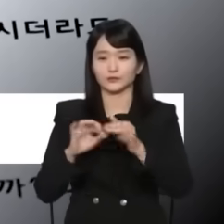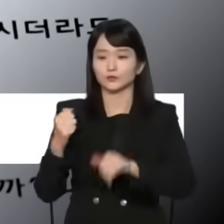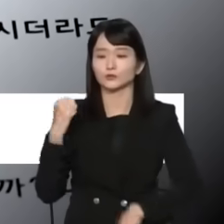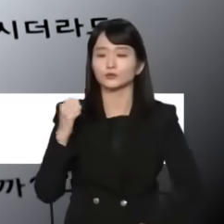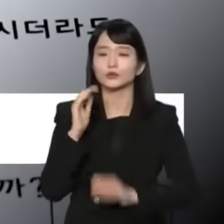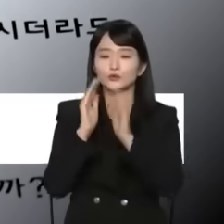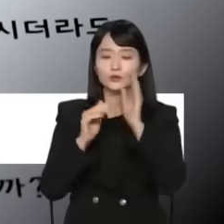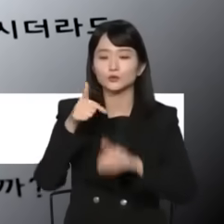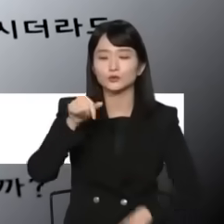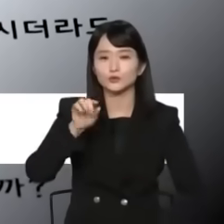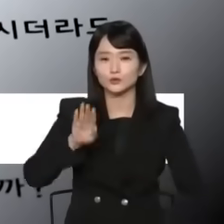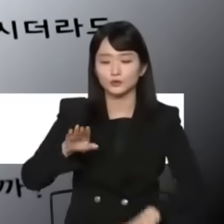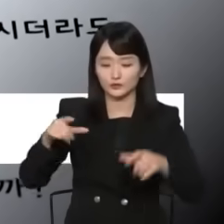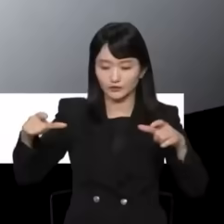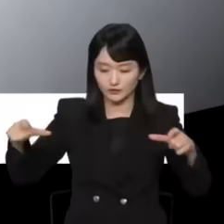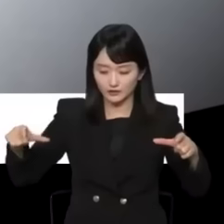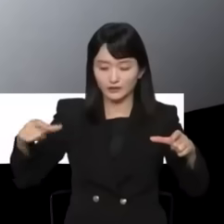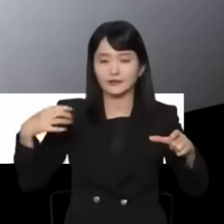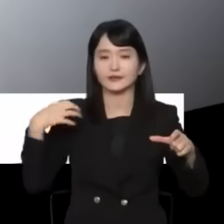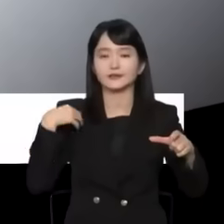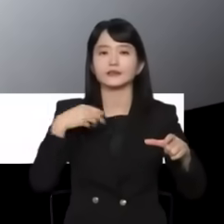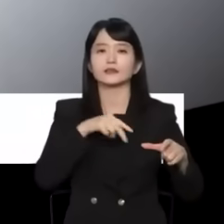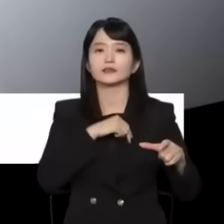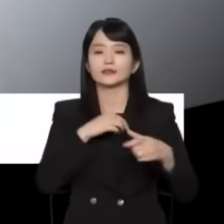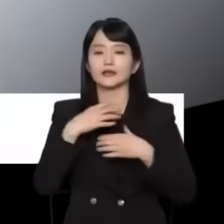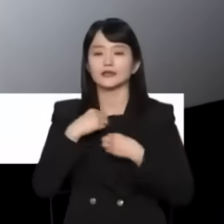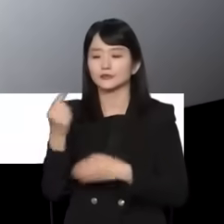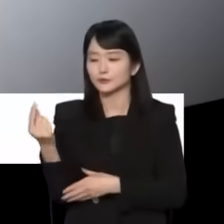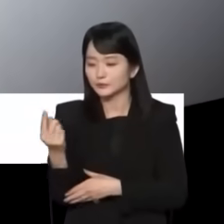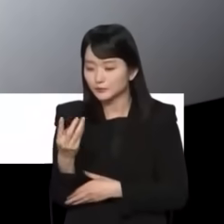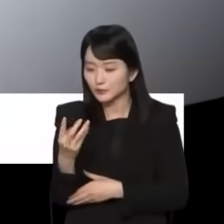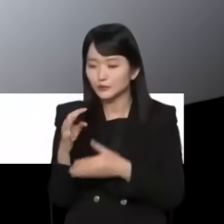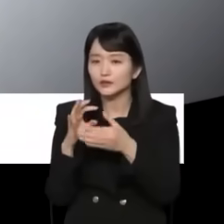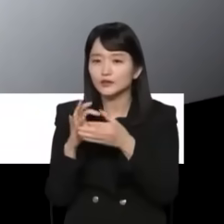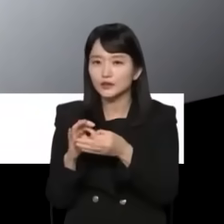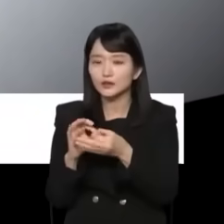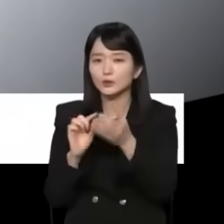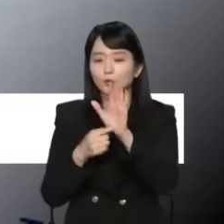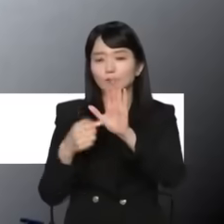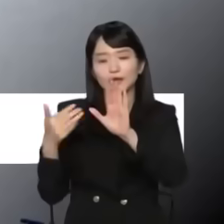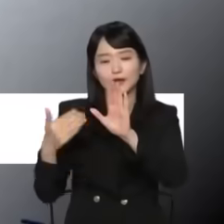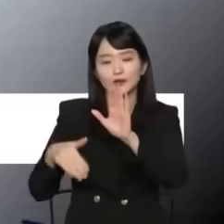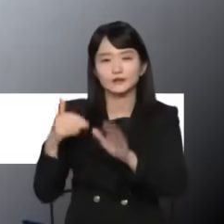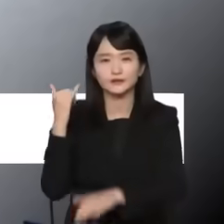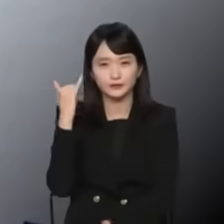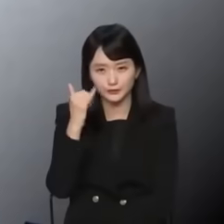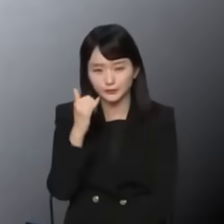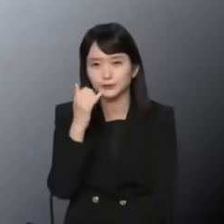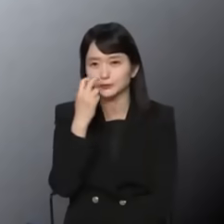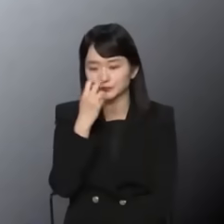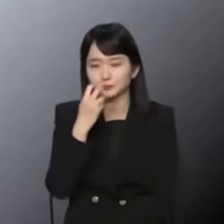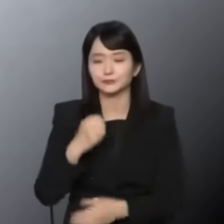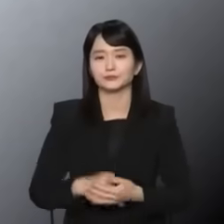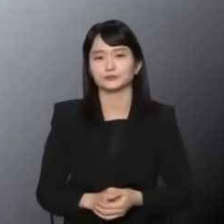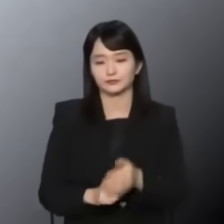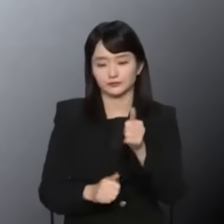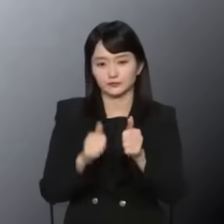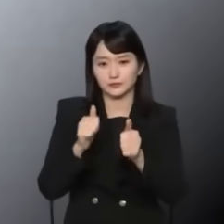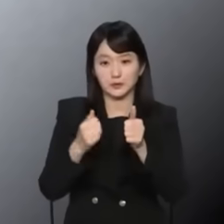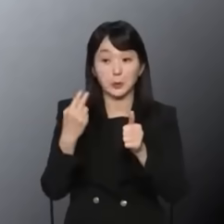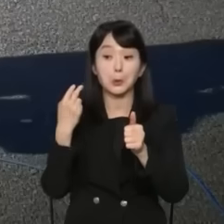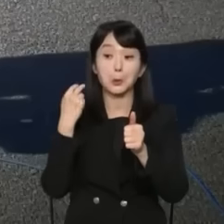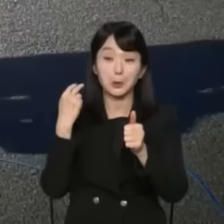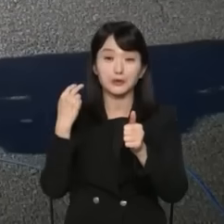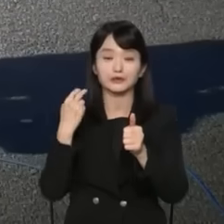서초갑 지역구에 책임당원 안심번호를 대상으로 공표 여론 조사를 실시했습니다 경선이 치러지기